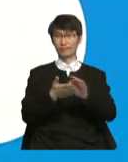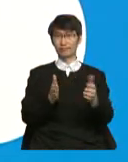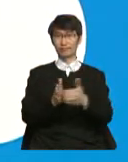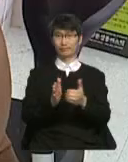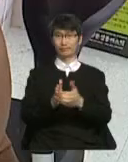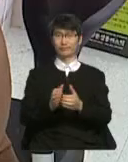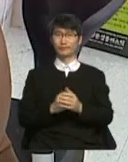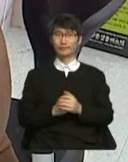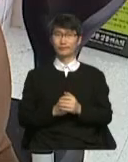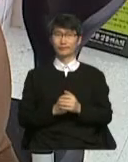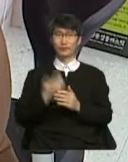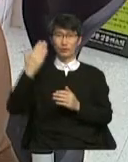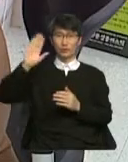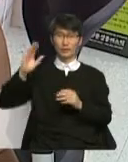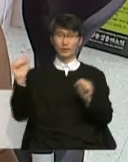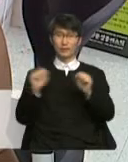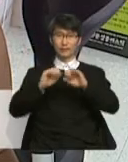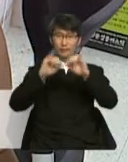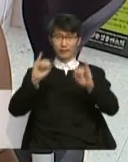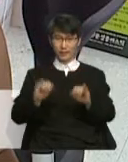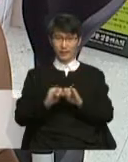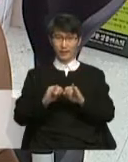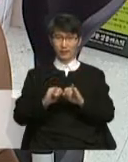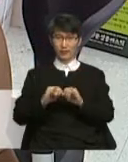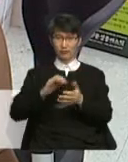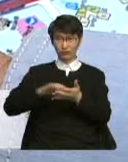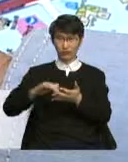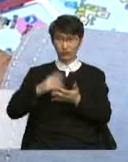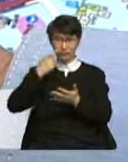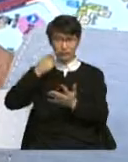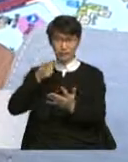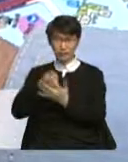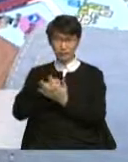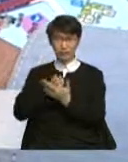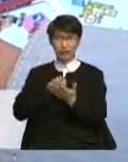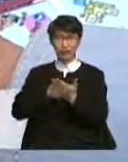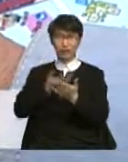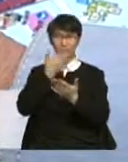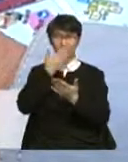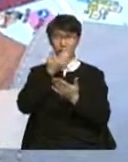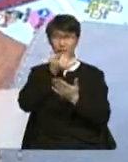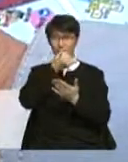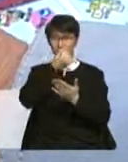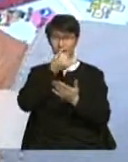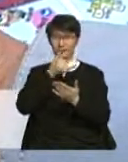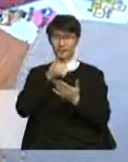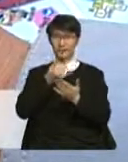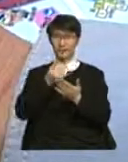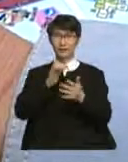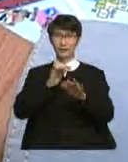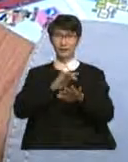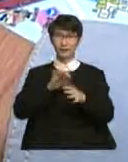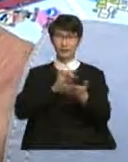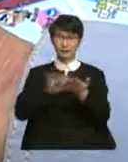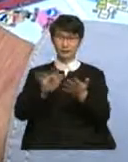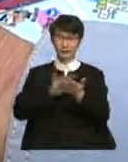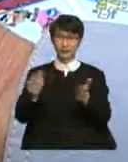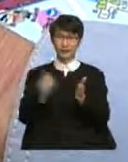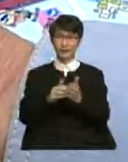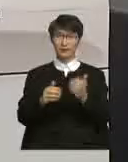나타났습니다. 최근엔 아이스팩 수거량을 파악하고 주문까지 할 수 있는 스마트 플랫폼까지 개발한